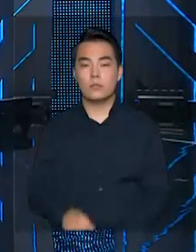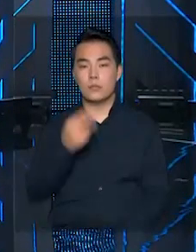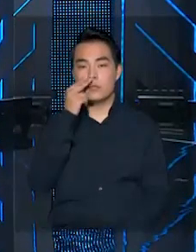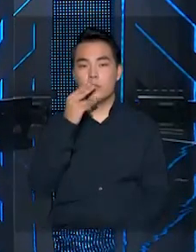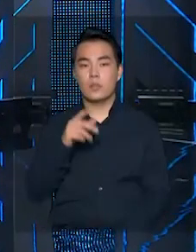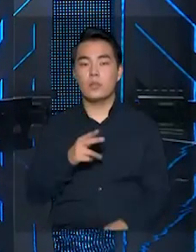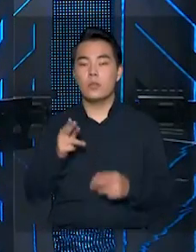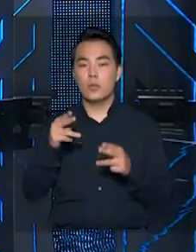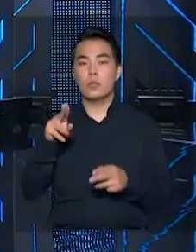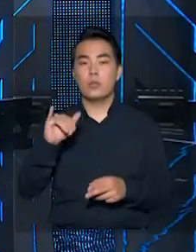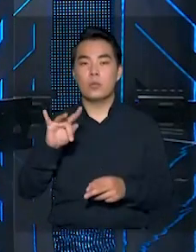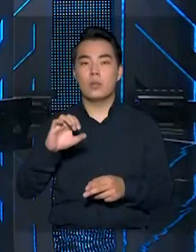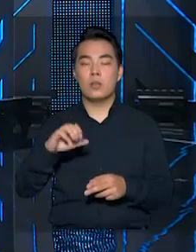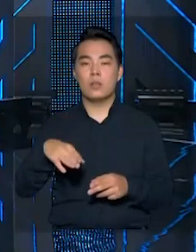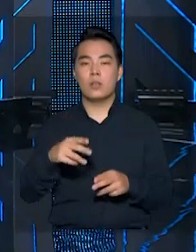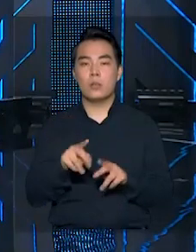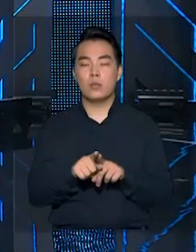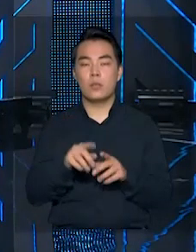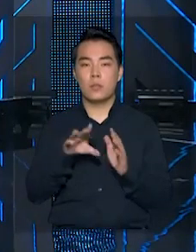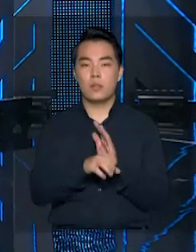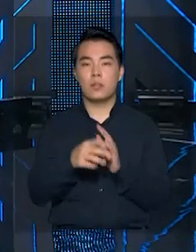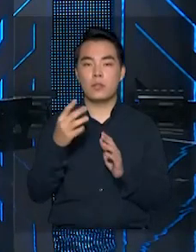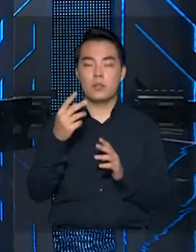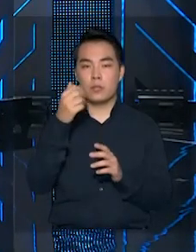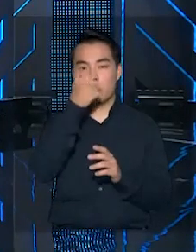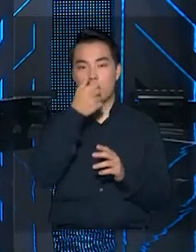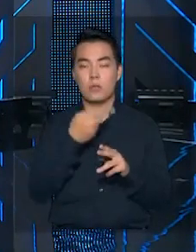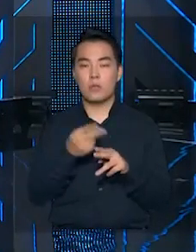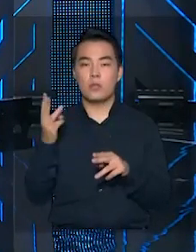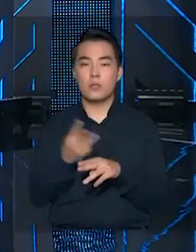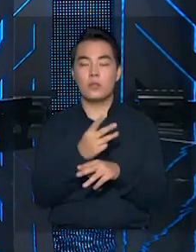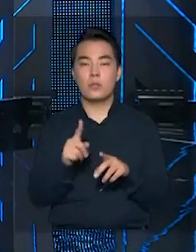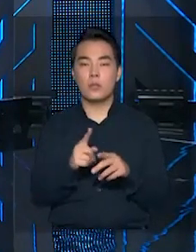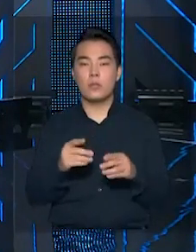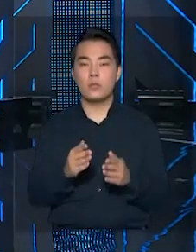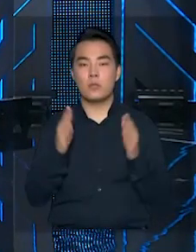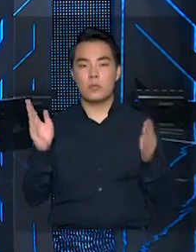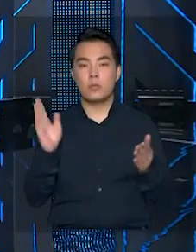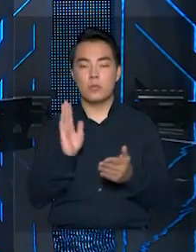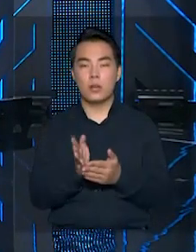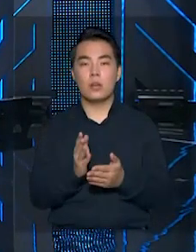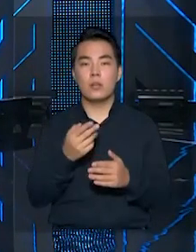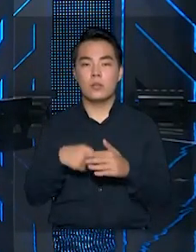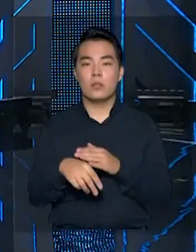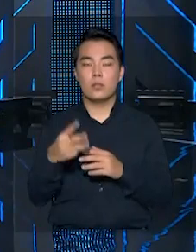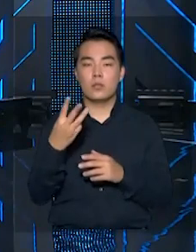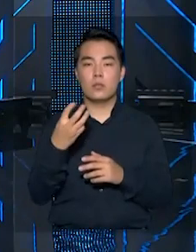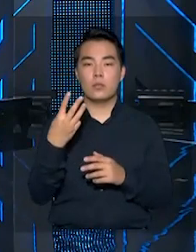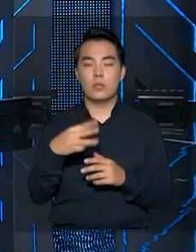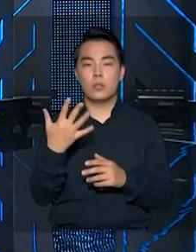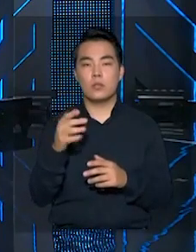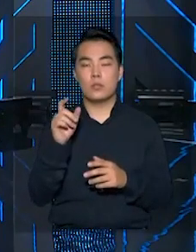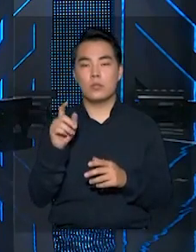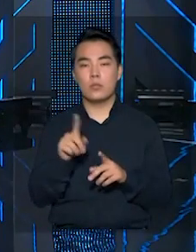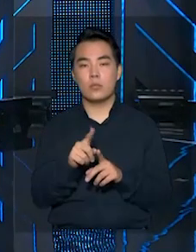Шымкентке барған туристер саны соңғы 2 жылда 3 есеге артқан. Ағымдағы жылдың 9 айында 335 мыңнан астам адам